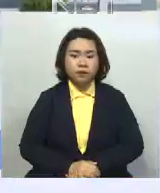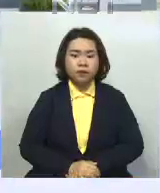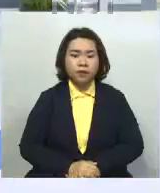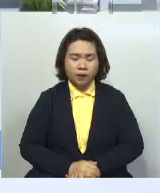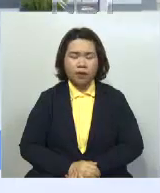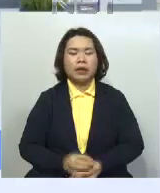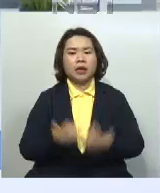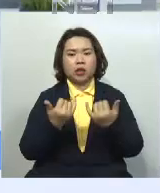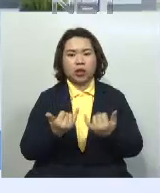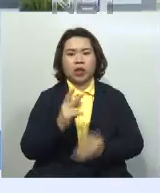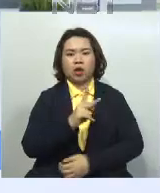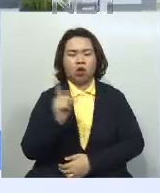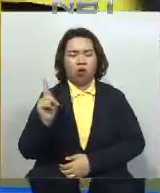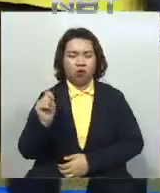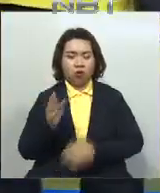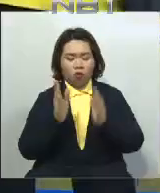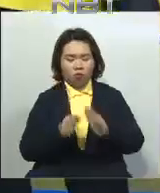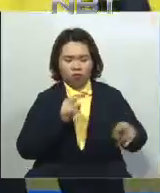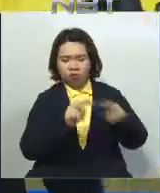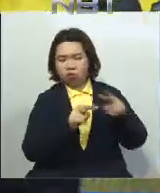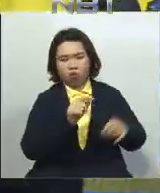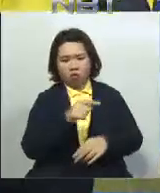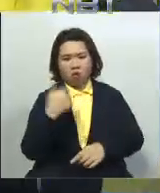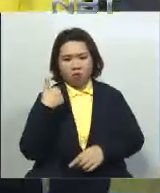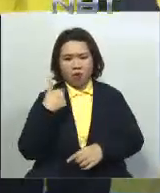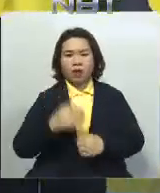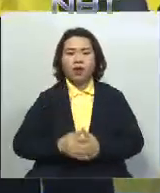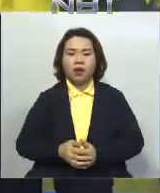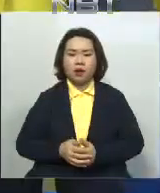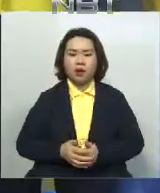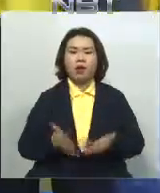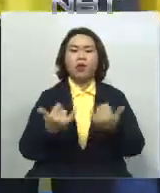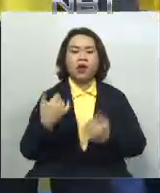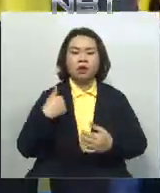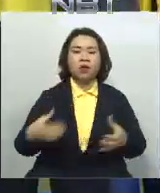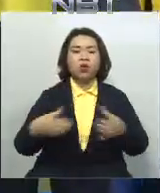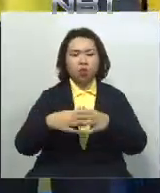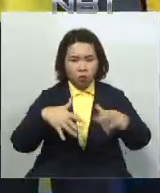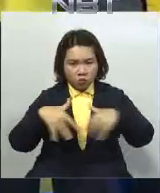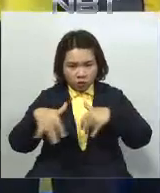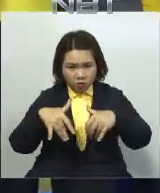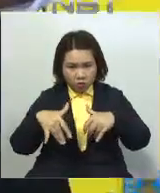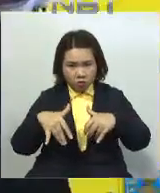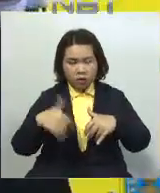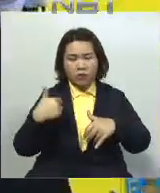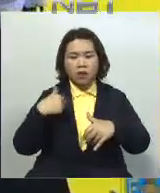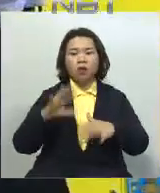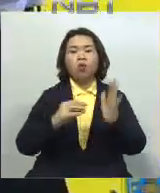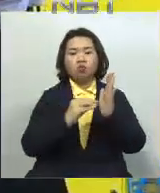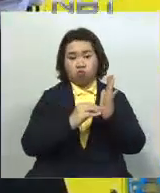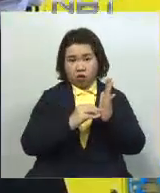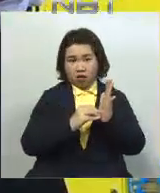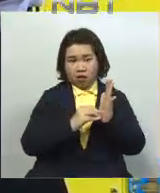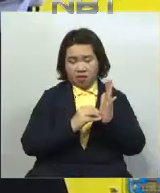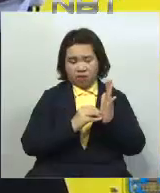แน่นอนนะคะว่าตอนนี้กกต.ก็ถูกจับตามองเป็นพิเศษนะคะวันนี้เองค่ะมีกลุ่มประชาชน1สิทธิ์1เสียงจากกรุงเทพมห